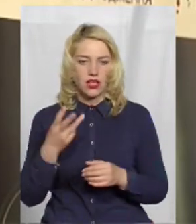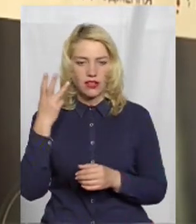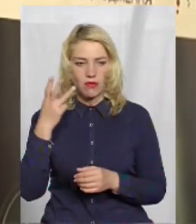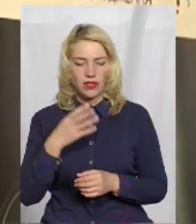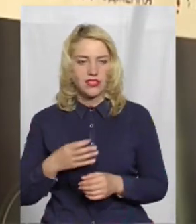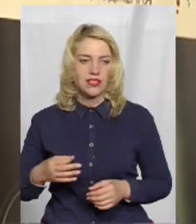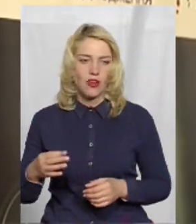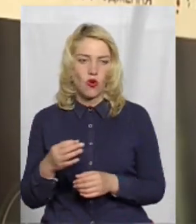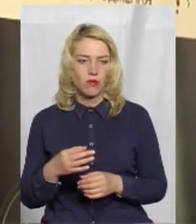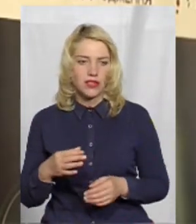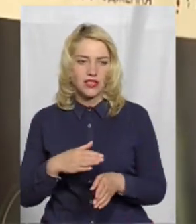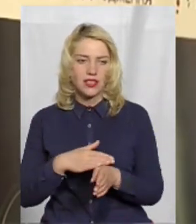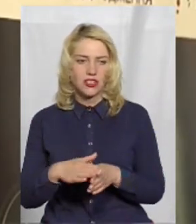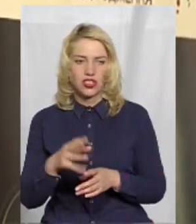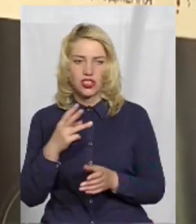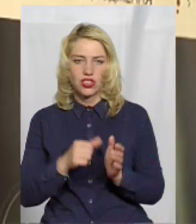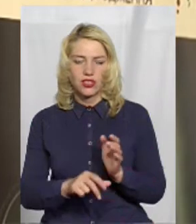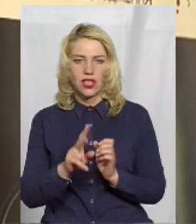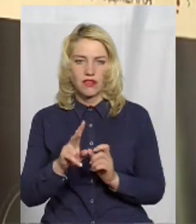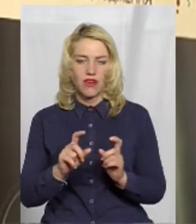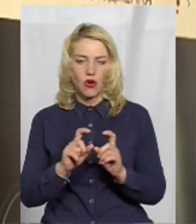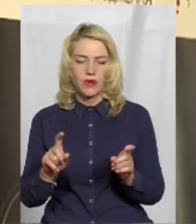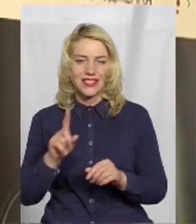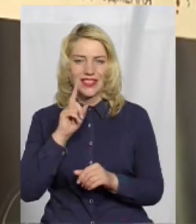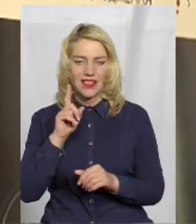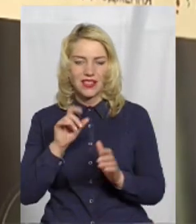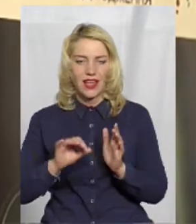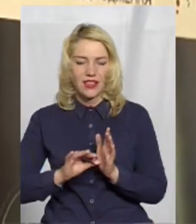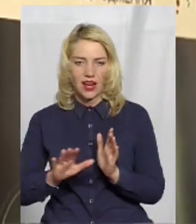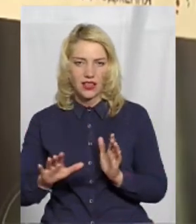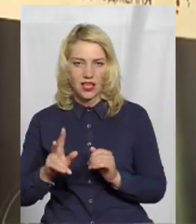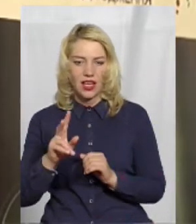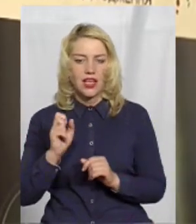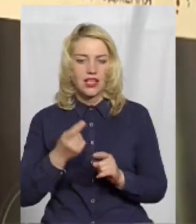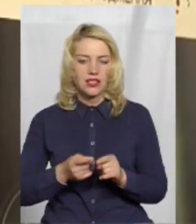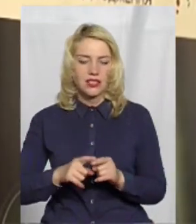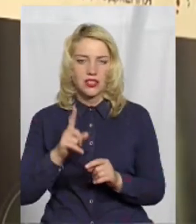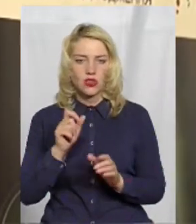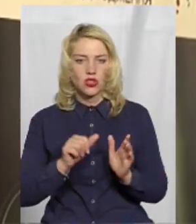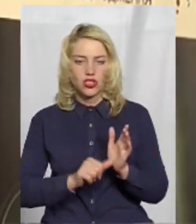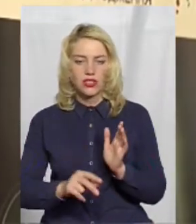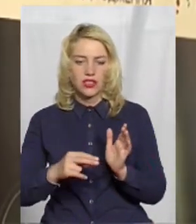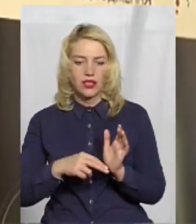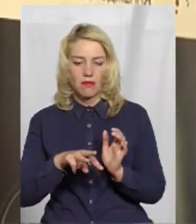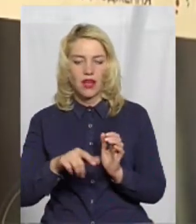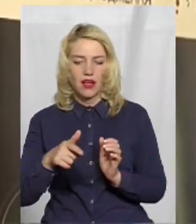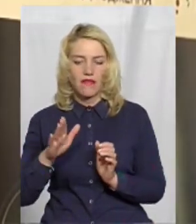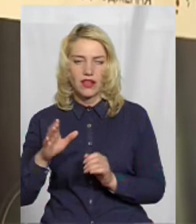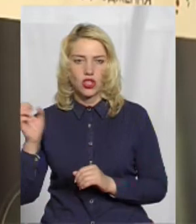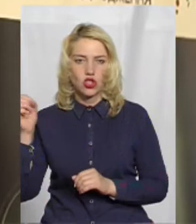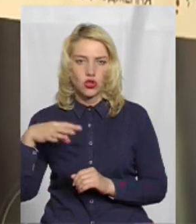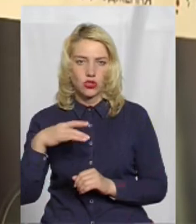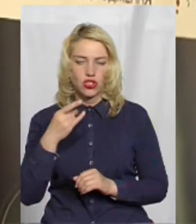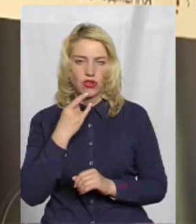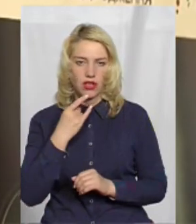області реалізовано 62 об'єкти зеленої енергетики, з них 167 мегаватт сонячної генерації,